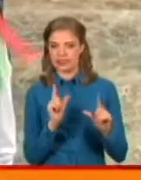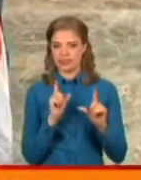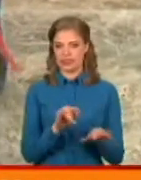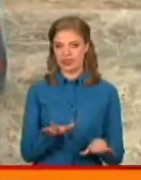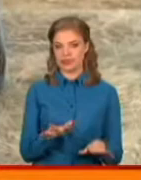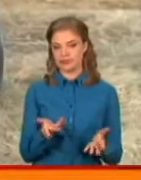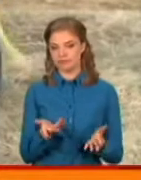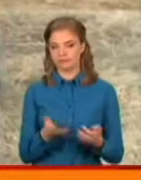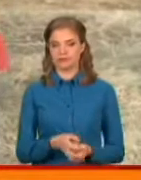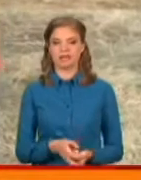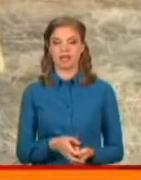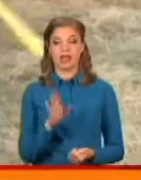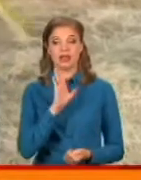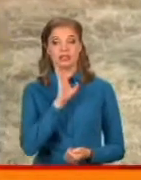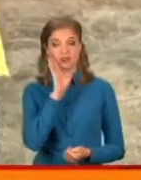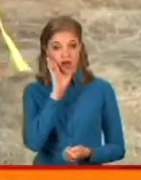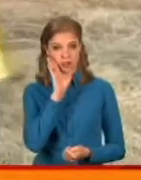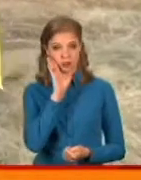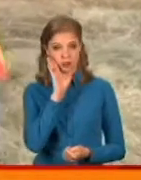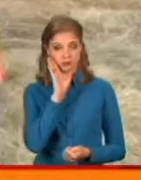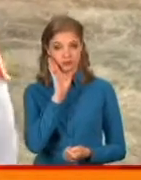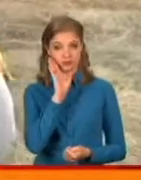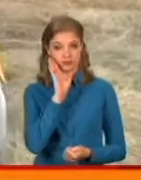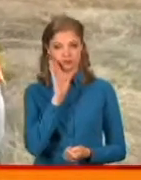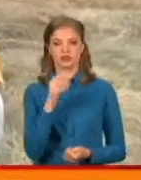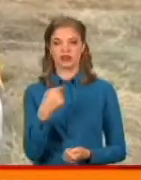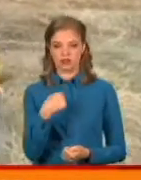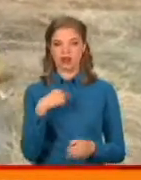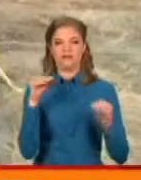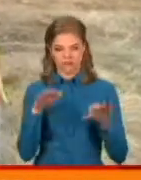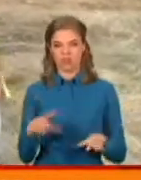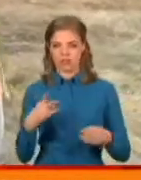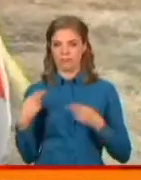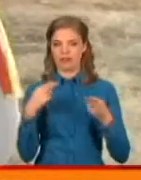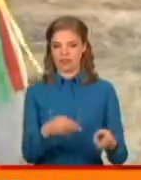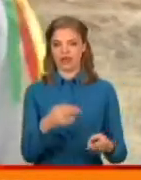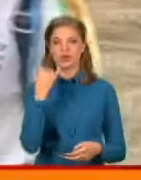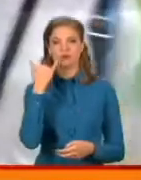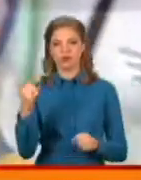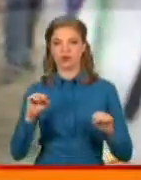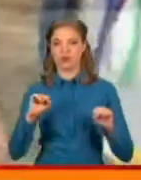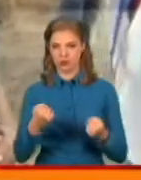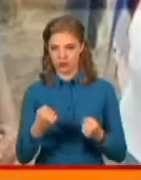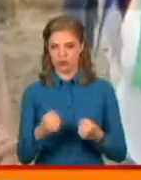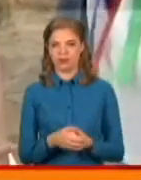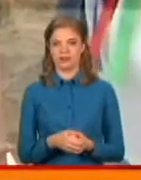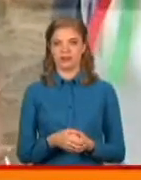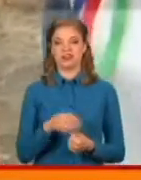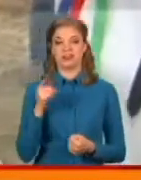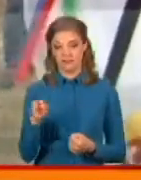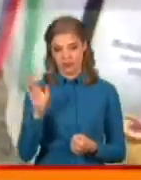їхати. Зранку я вирішила їхати, подзвонила подрузі,